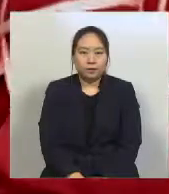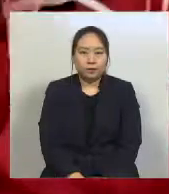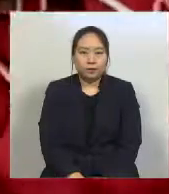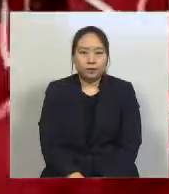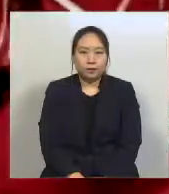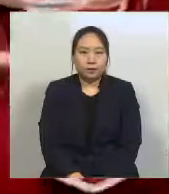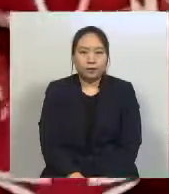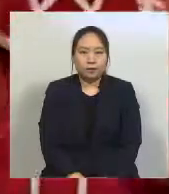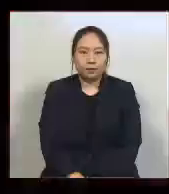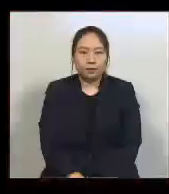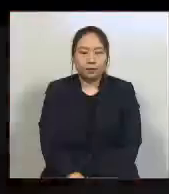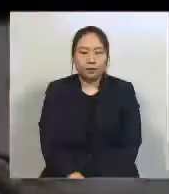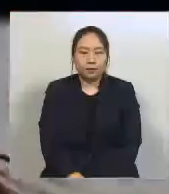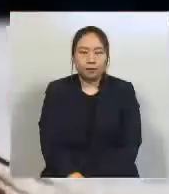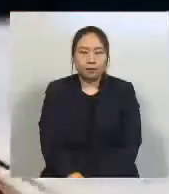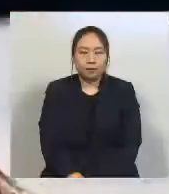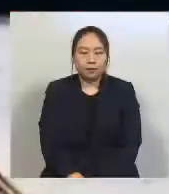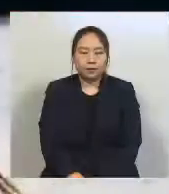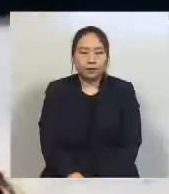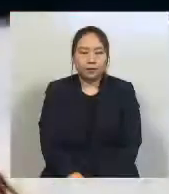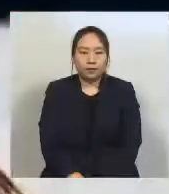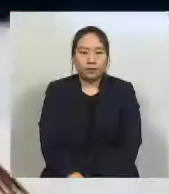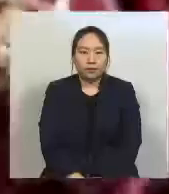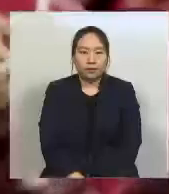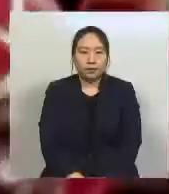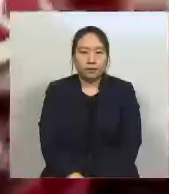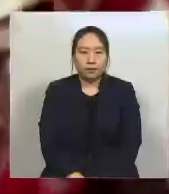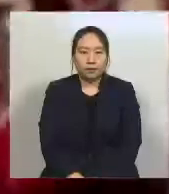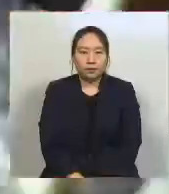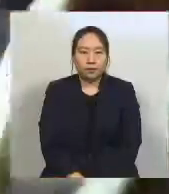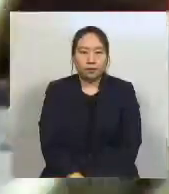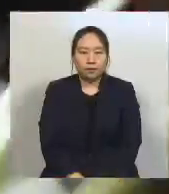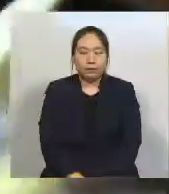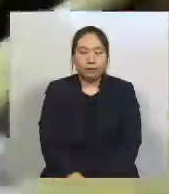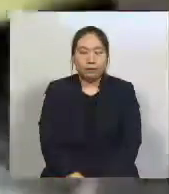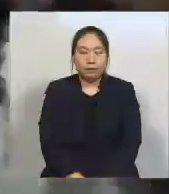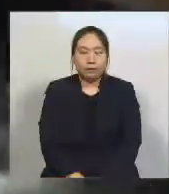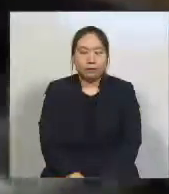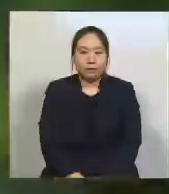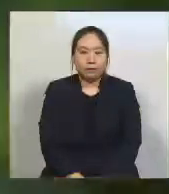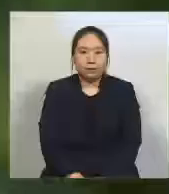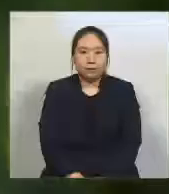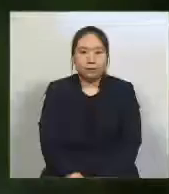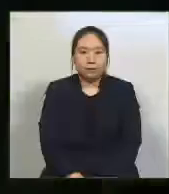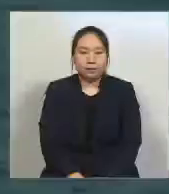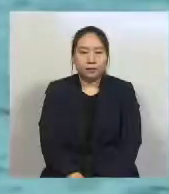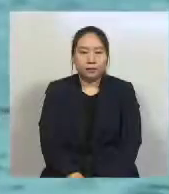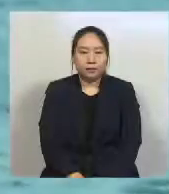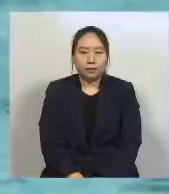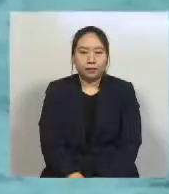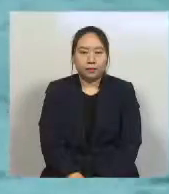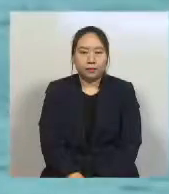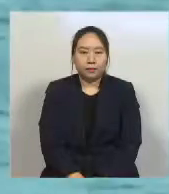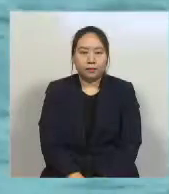งามชดช้อยลอยลังสิ